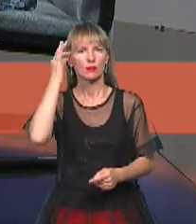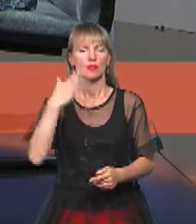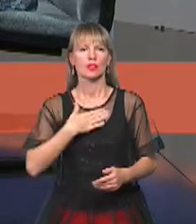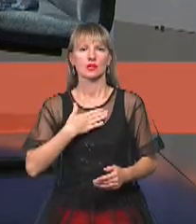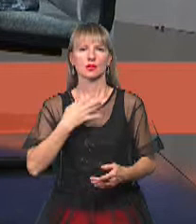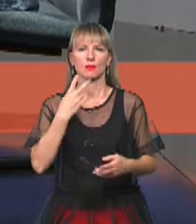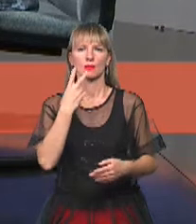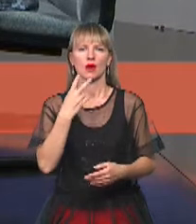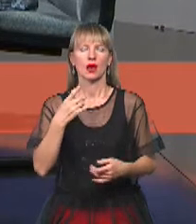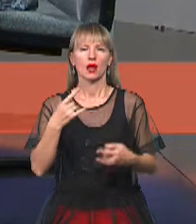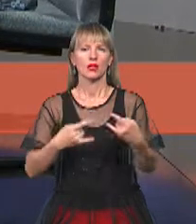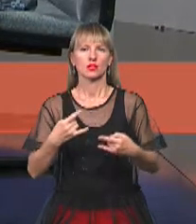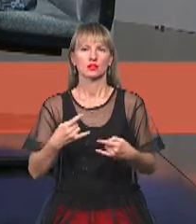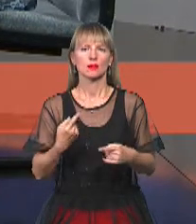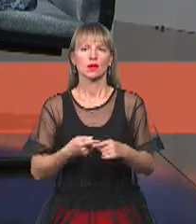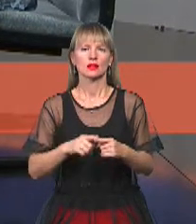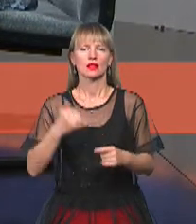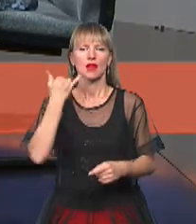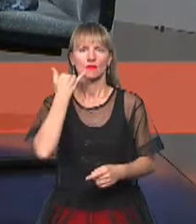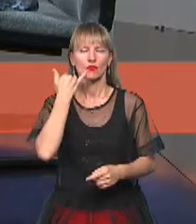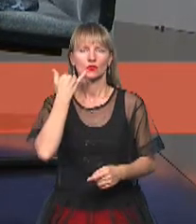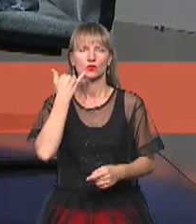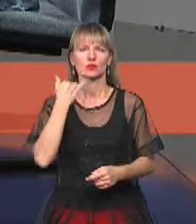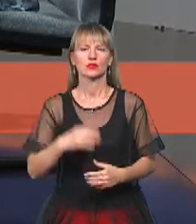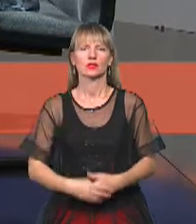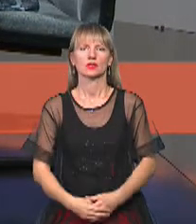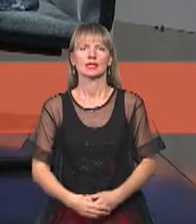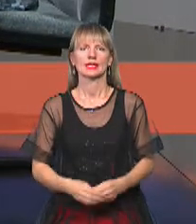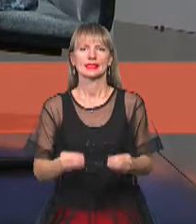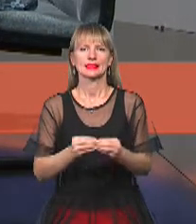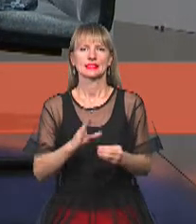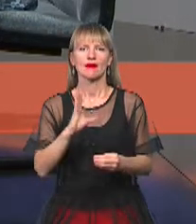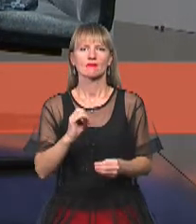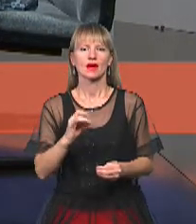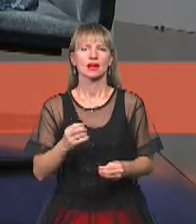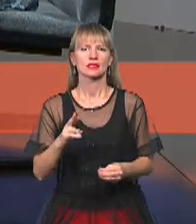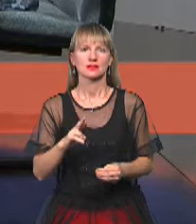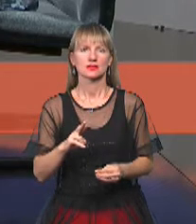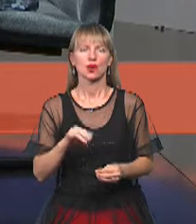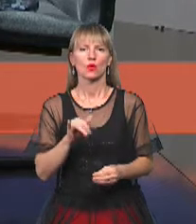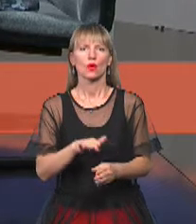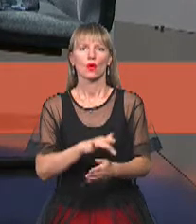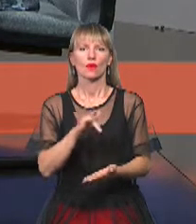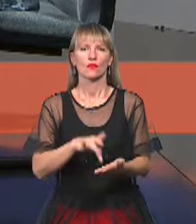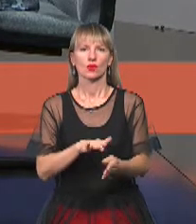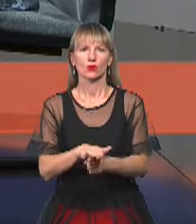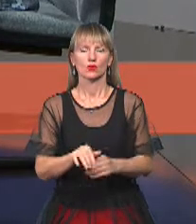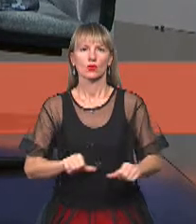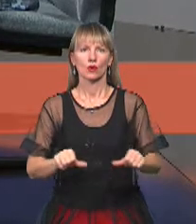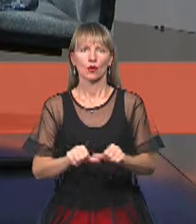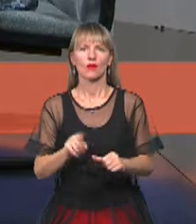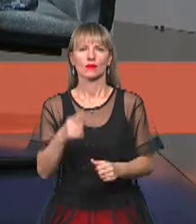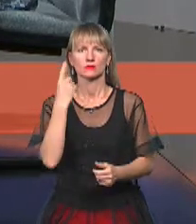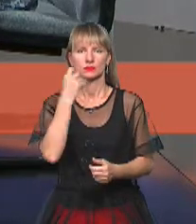ці телефони контакт-центру. І от, пане Юрію, 10 вересня під час наради у міськвиконкомі ви оприлюднили дані